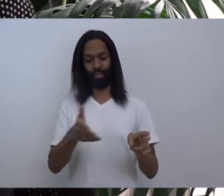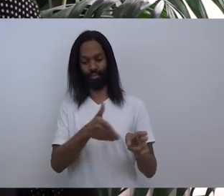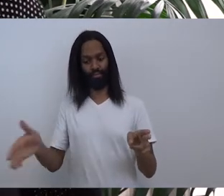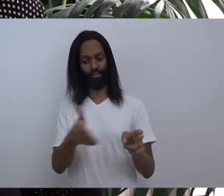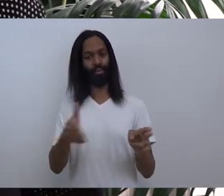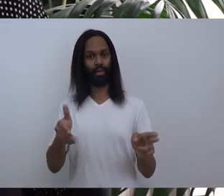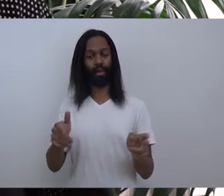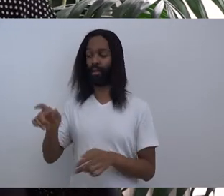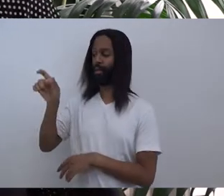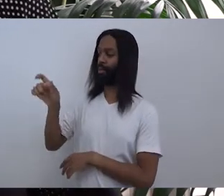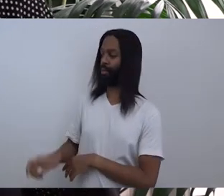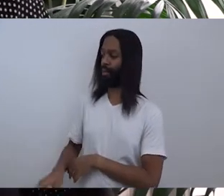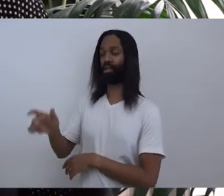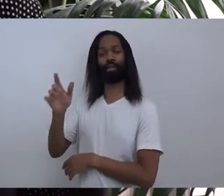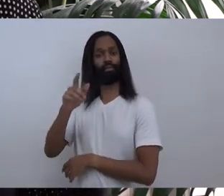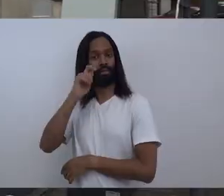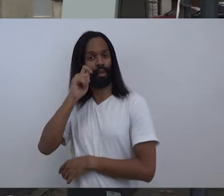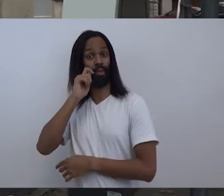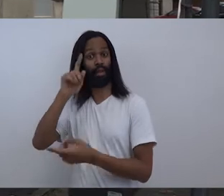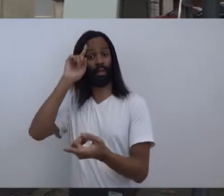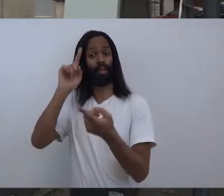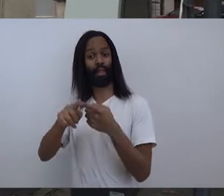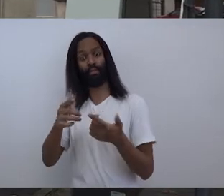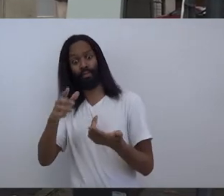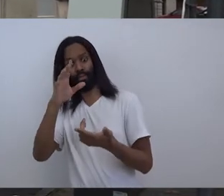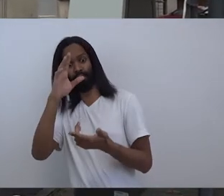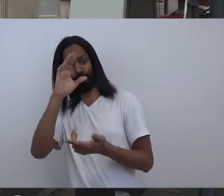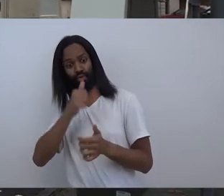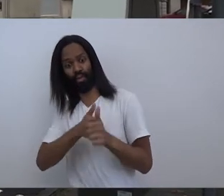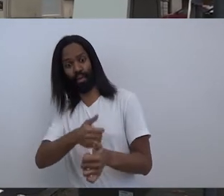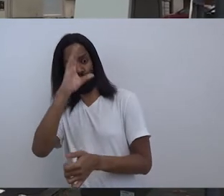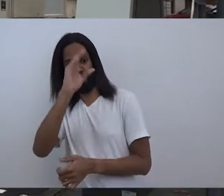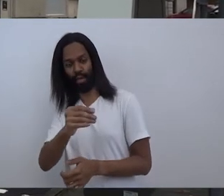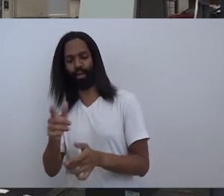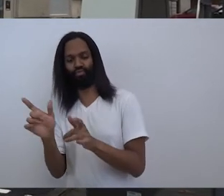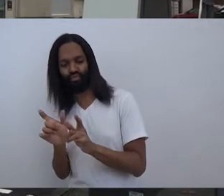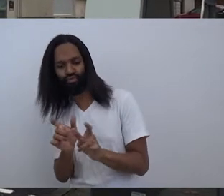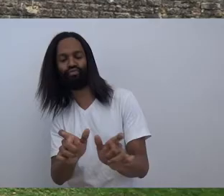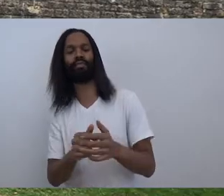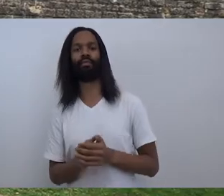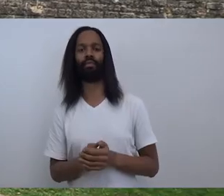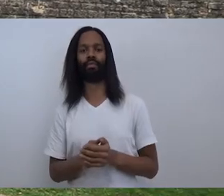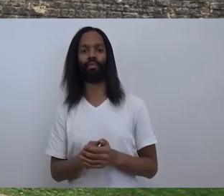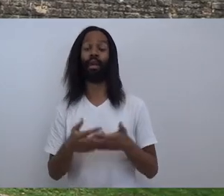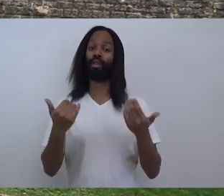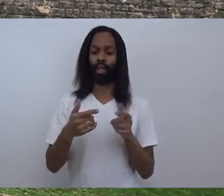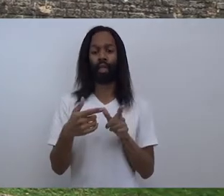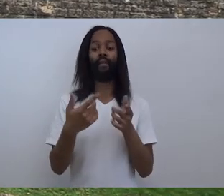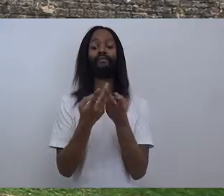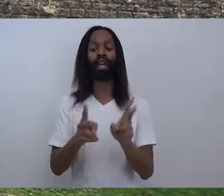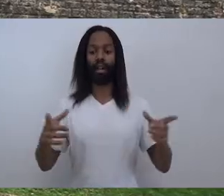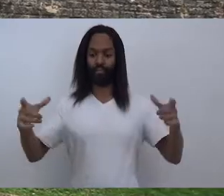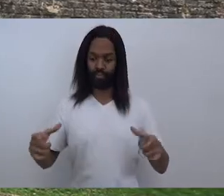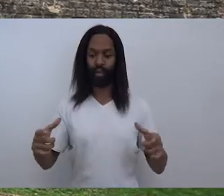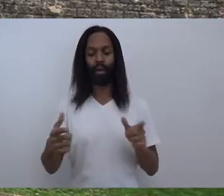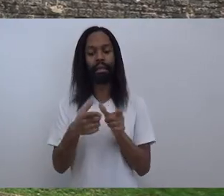quelqu'un de spécialisé dans le suivi professionnel. Pour Montmédy, nous assurons tout l'entretien de la citadelle et